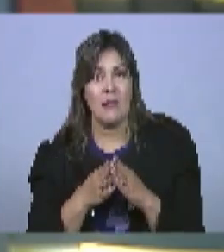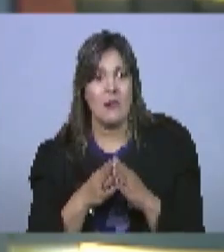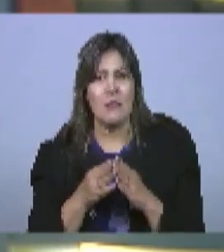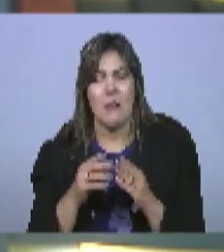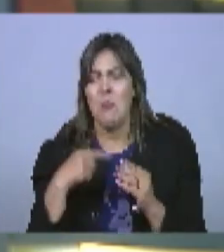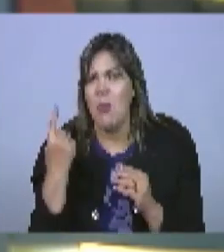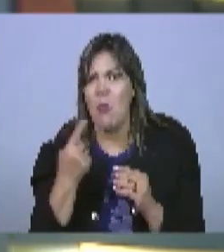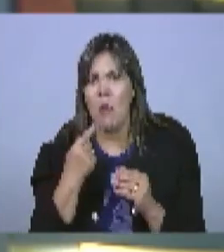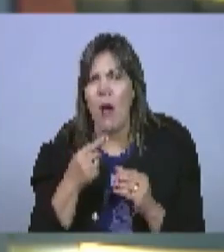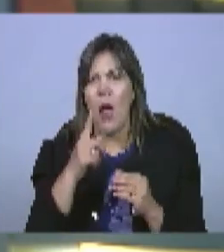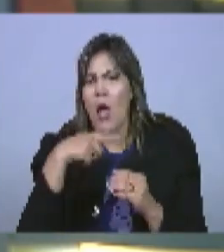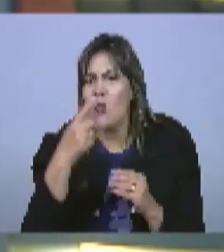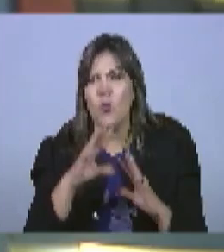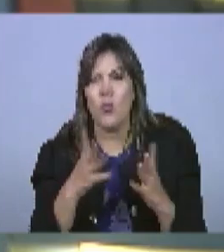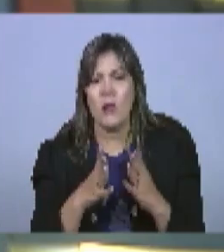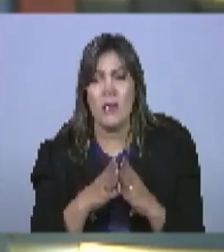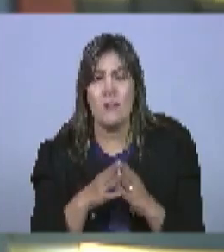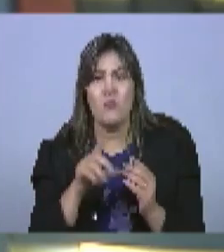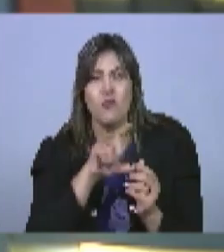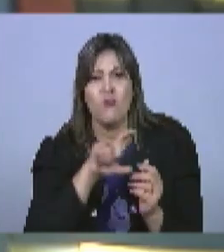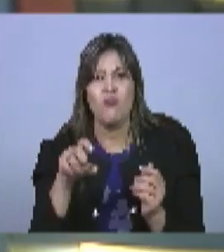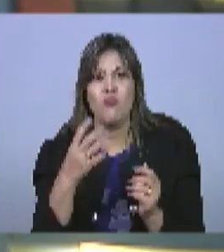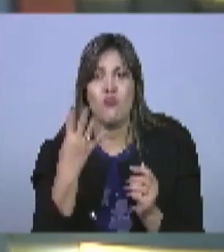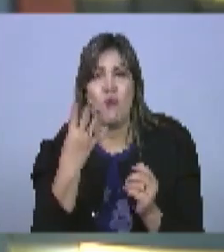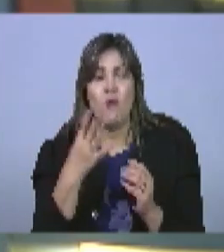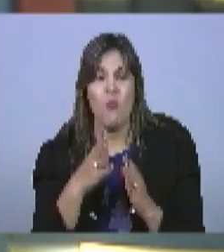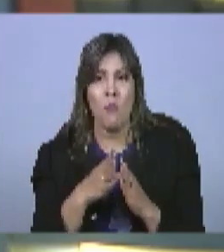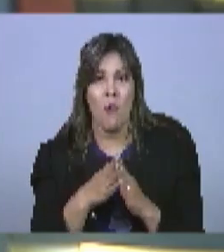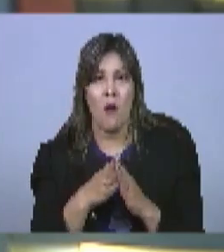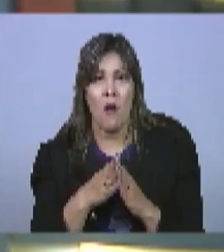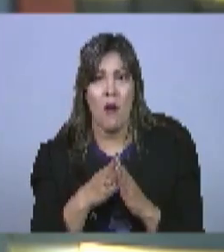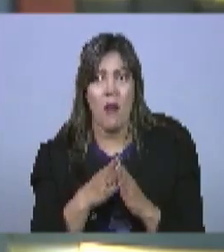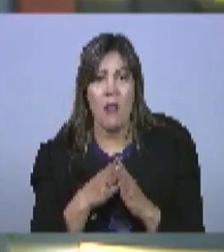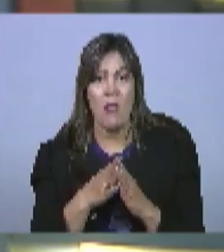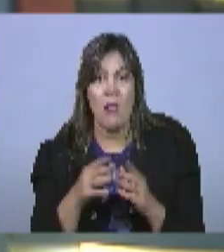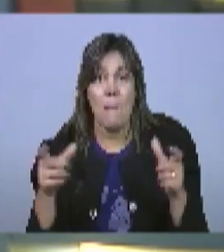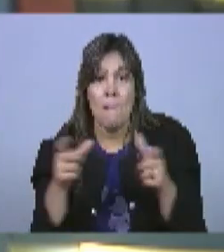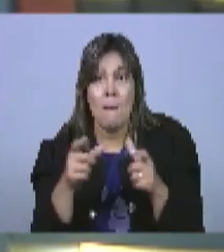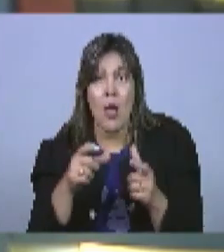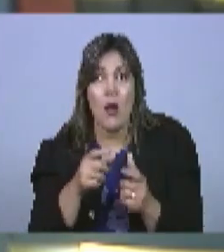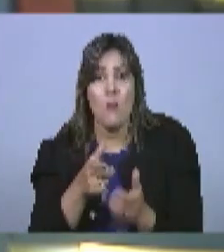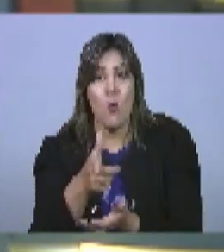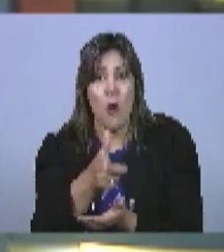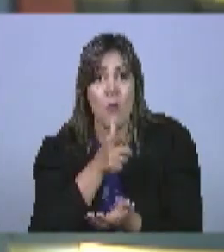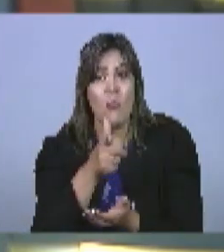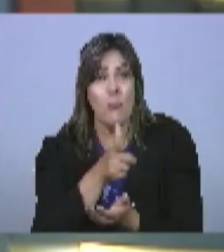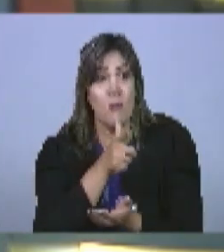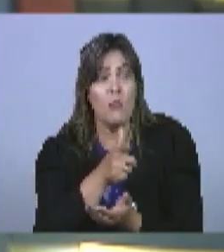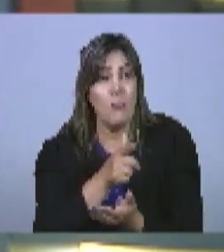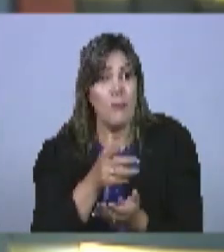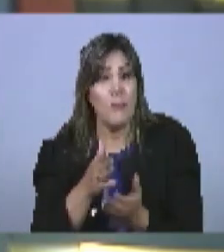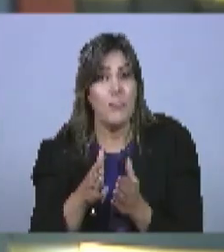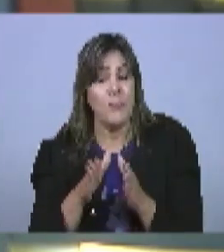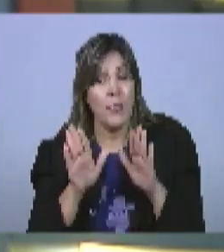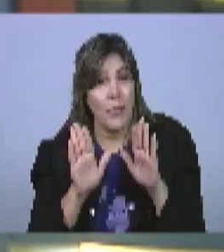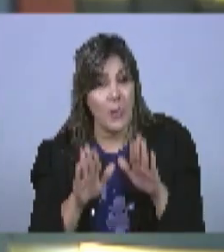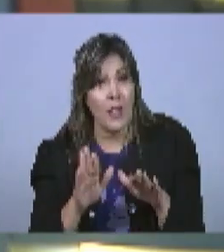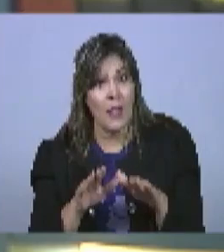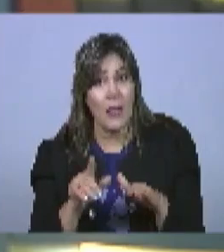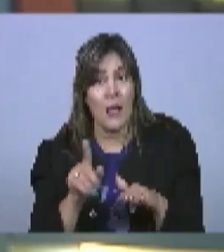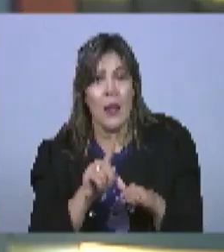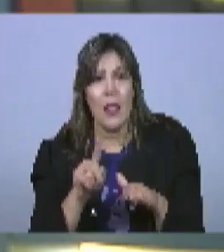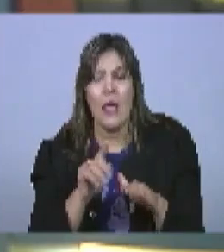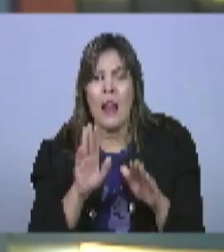طبيعه الرد هتبقى زي ابريل رد ابريل كده اطلاق مجموعه من الصواريخ والمسيرات التي لا